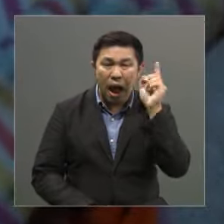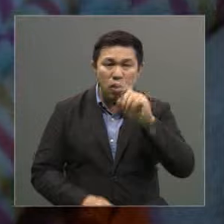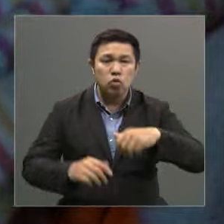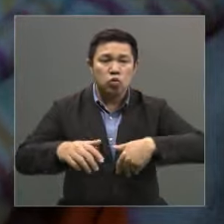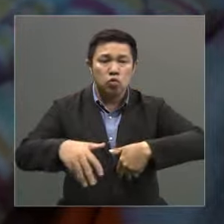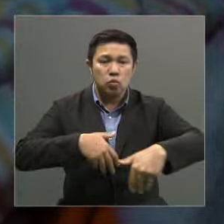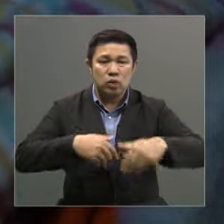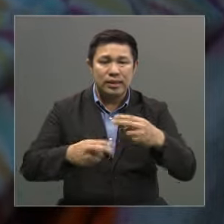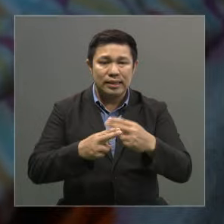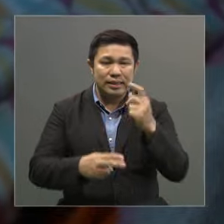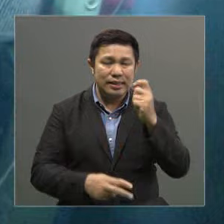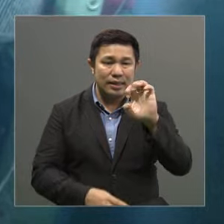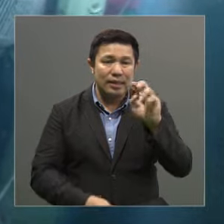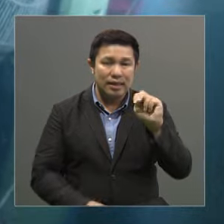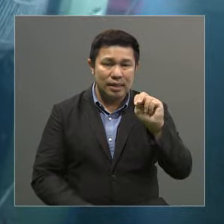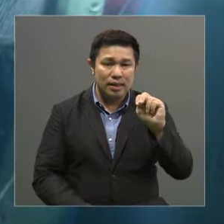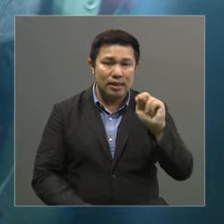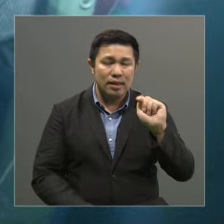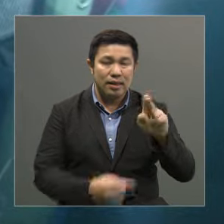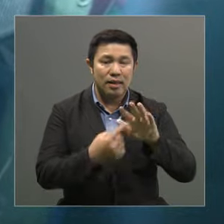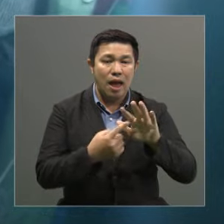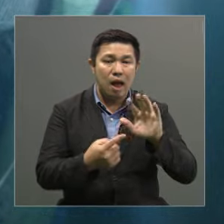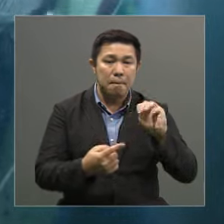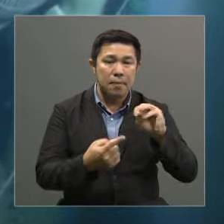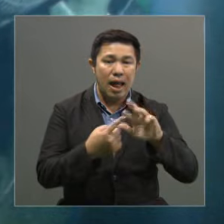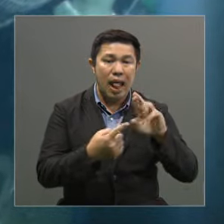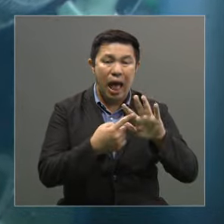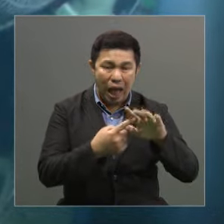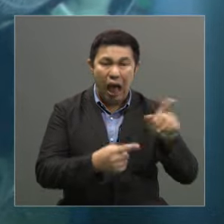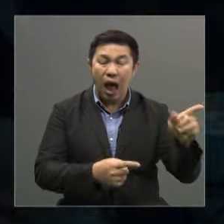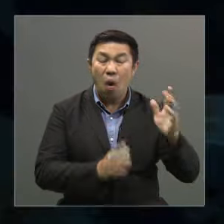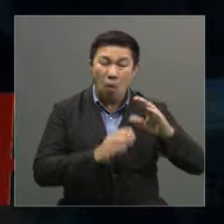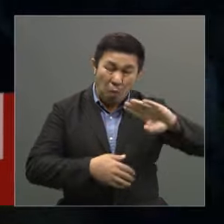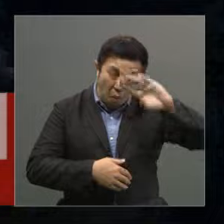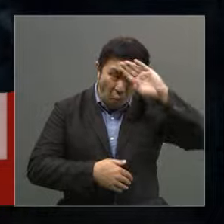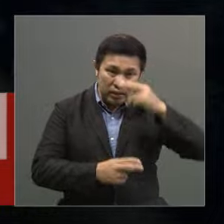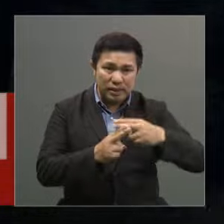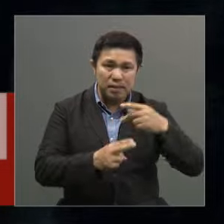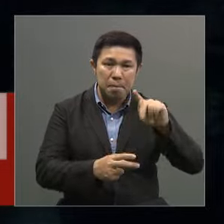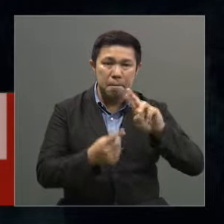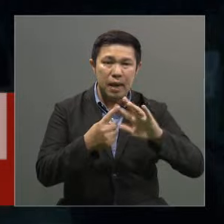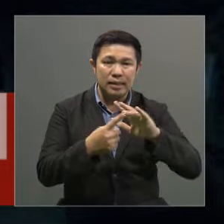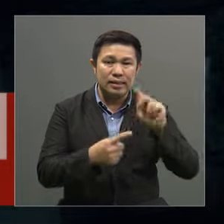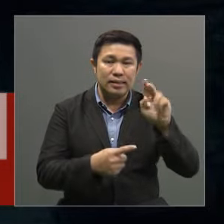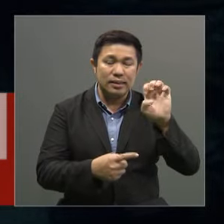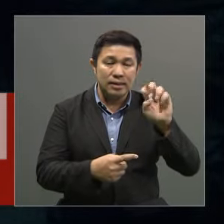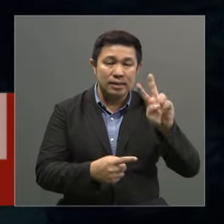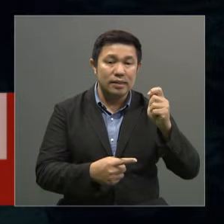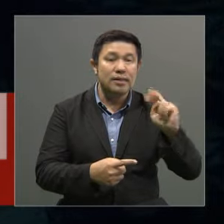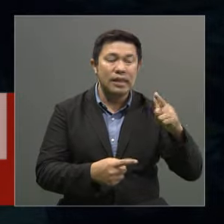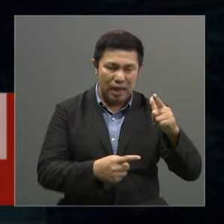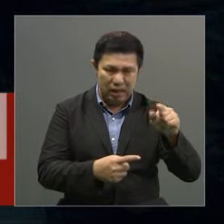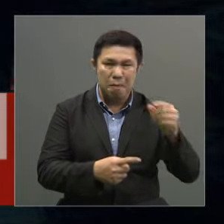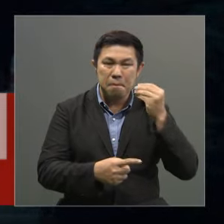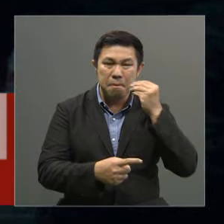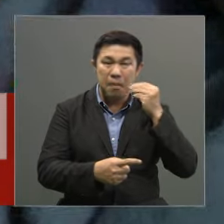ระ29แยก4ซึ่งผู้ป่วยเนี่ยชื่อคุณประเทืองอายุ39ปีอยู่ในบ้านพักที่อยู่ในชุมชนแออัดอย่างที่คุณผู้ชม